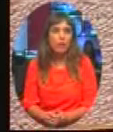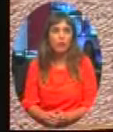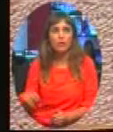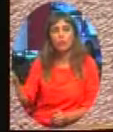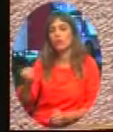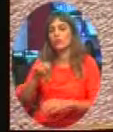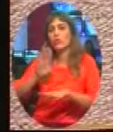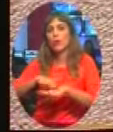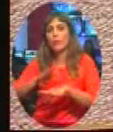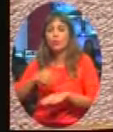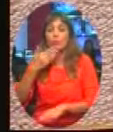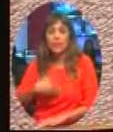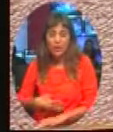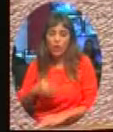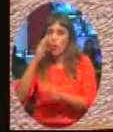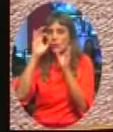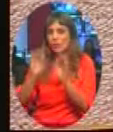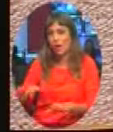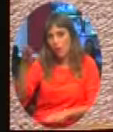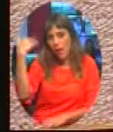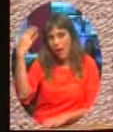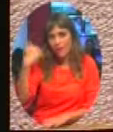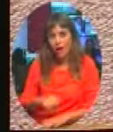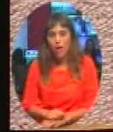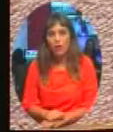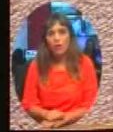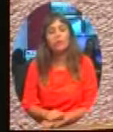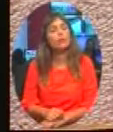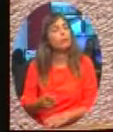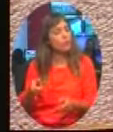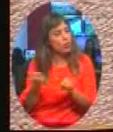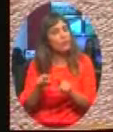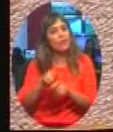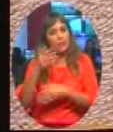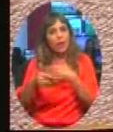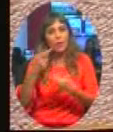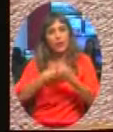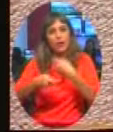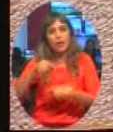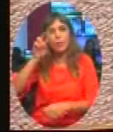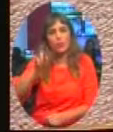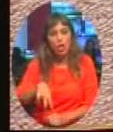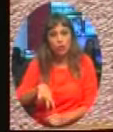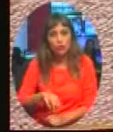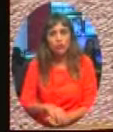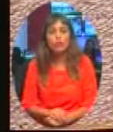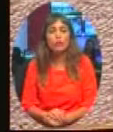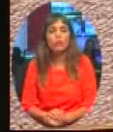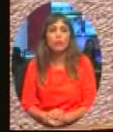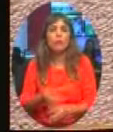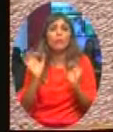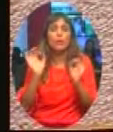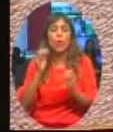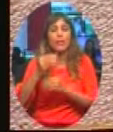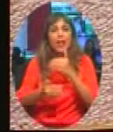המקצועית בישראל הוזנח בעבר, וכמו הרבה תהליכים כלכליים שמתרחשים מתחת לרדאר, במיוחד כאלה